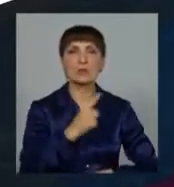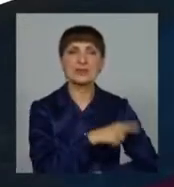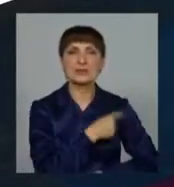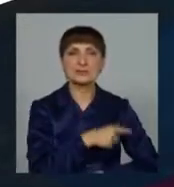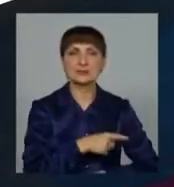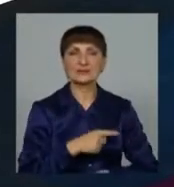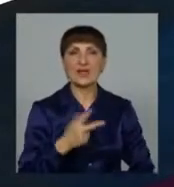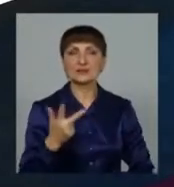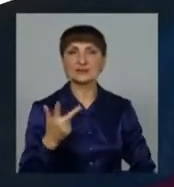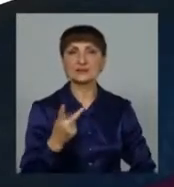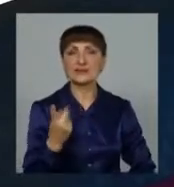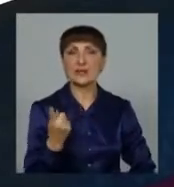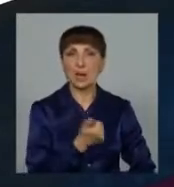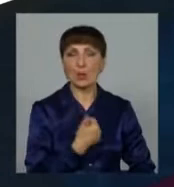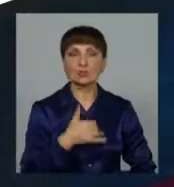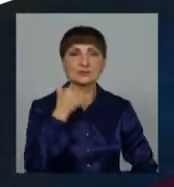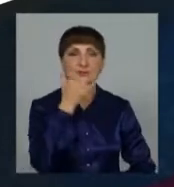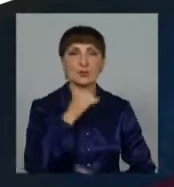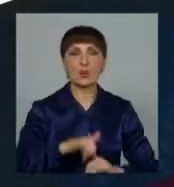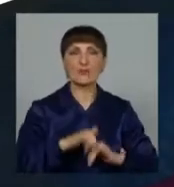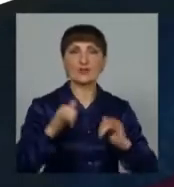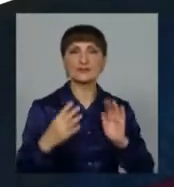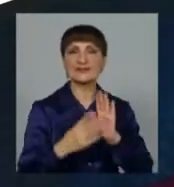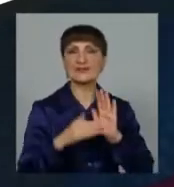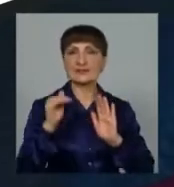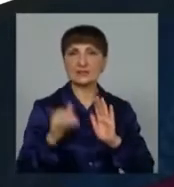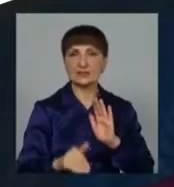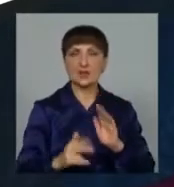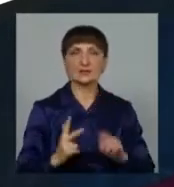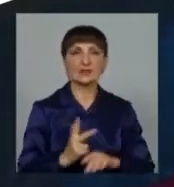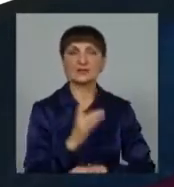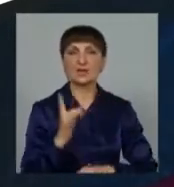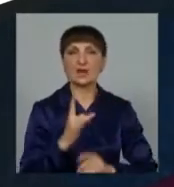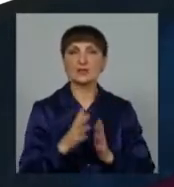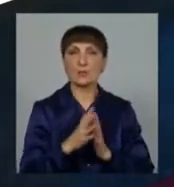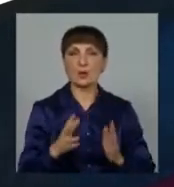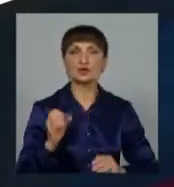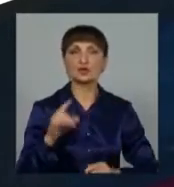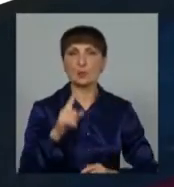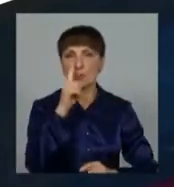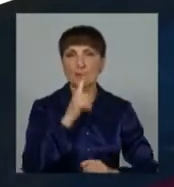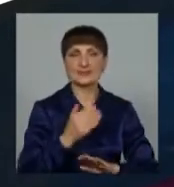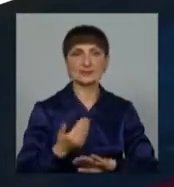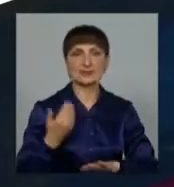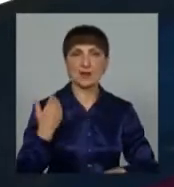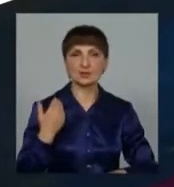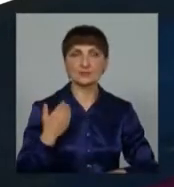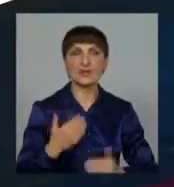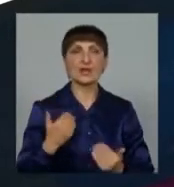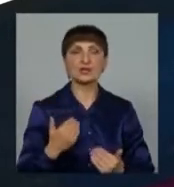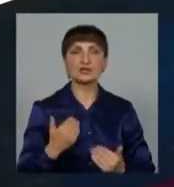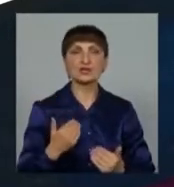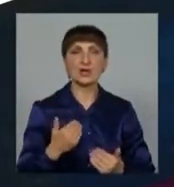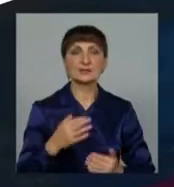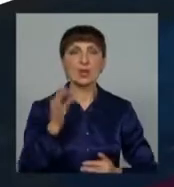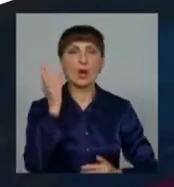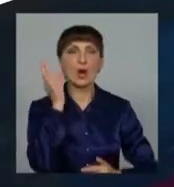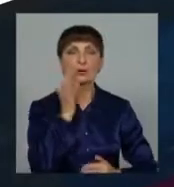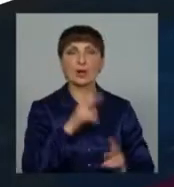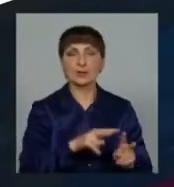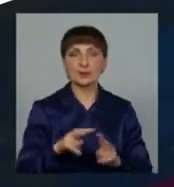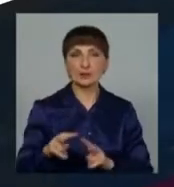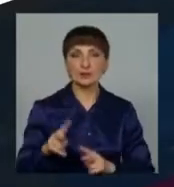число поступивших звонков достигло 9 000. Это в 3 раза больше, чем месяцем ранее. Сейчас под